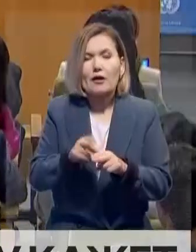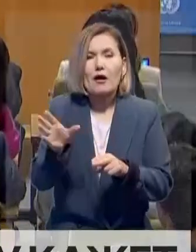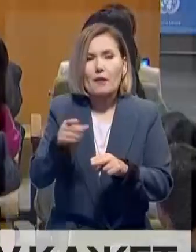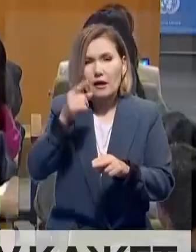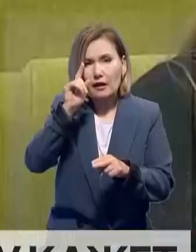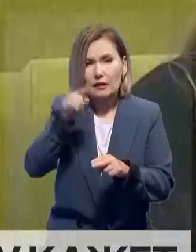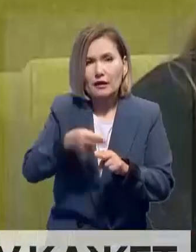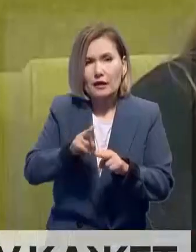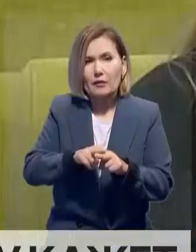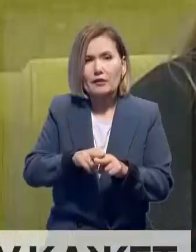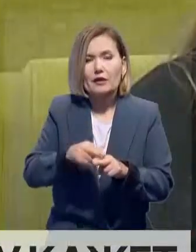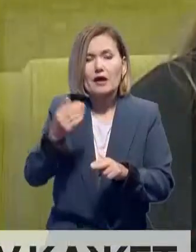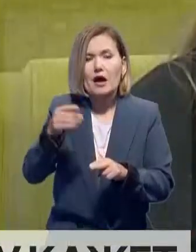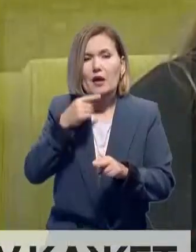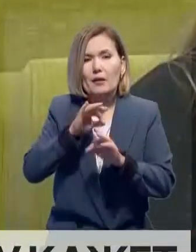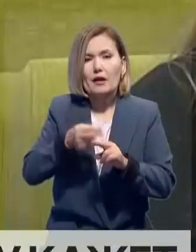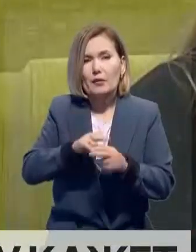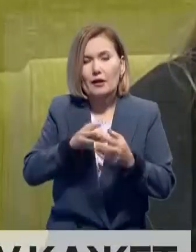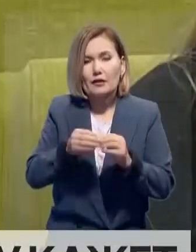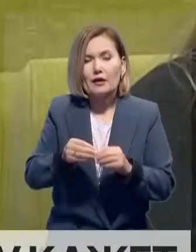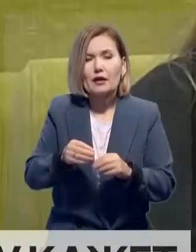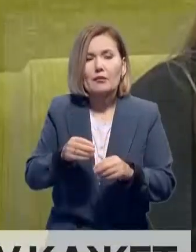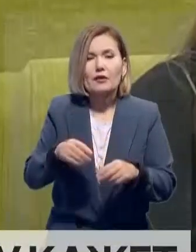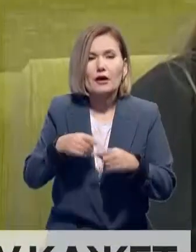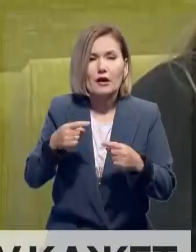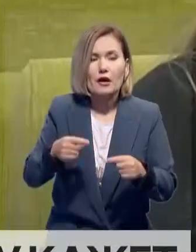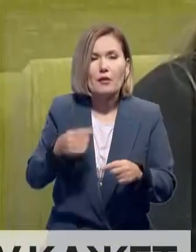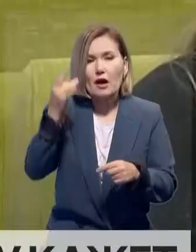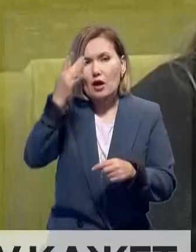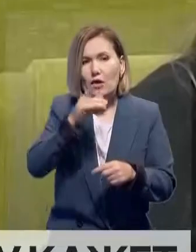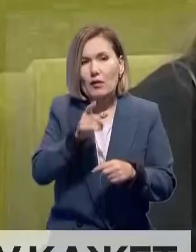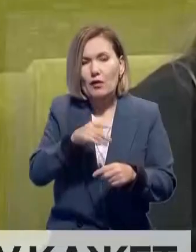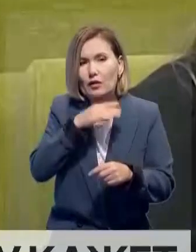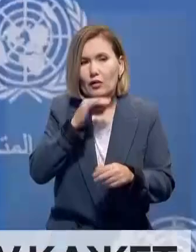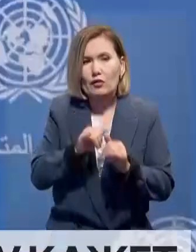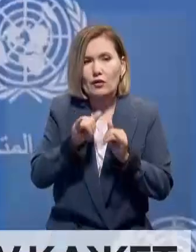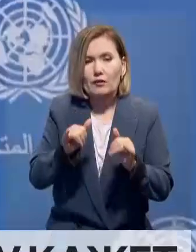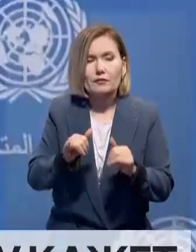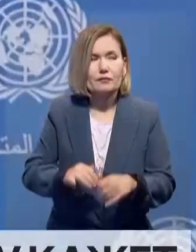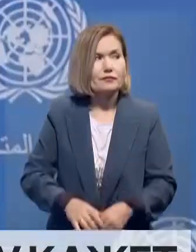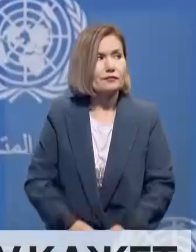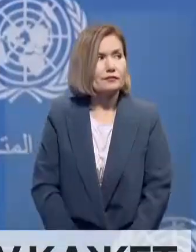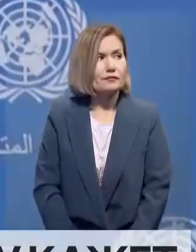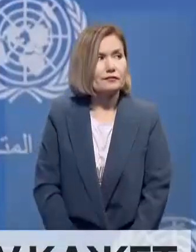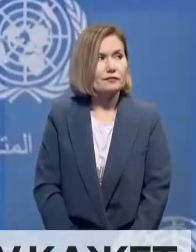даусыз. Антонио Гутерриштің пікірінше, араларында қуғын сүргінге ұшыраған босқындардың кездесуі бек мүмкін.